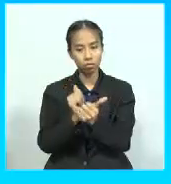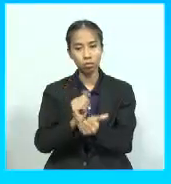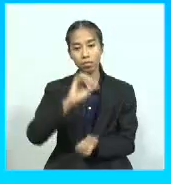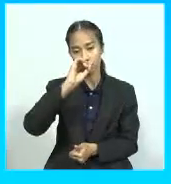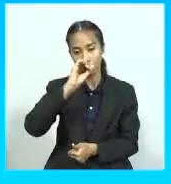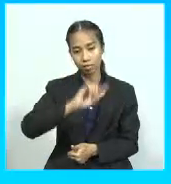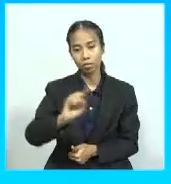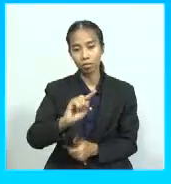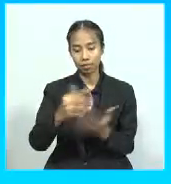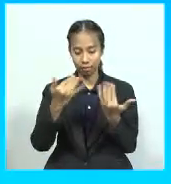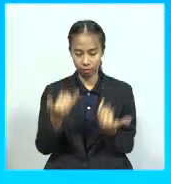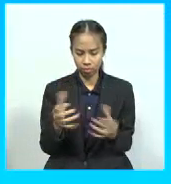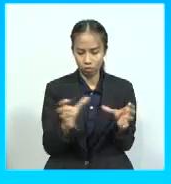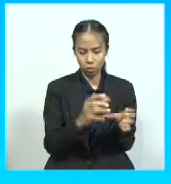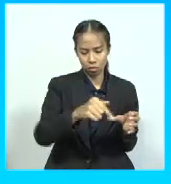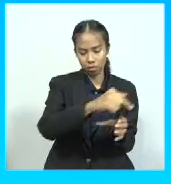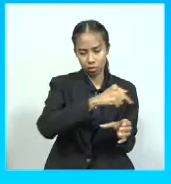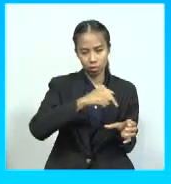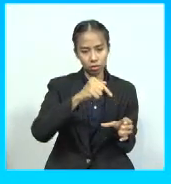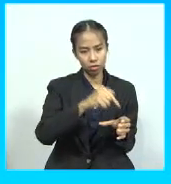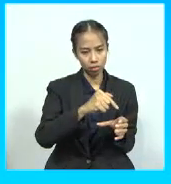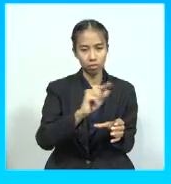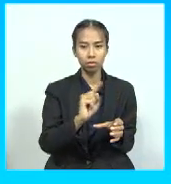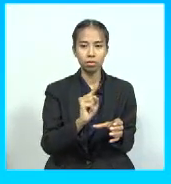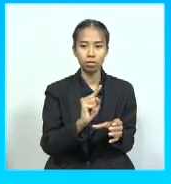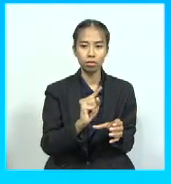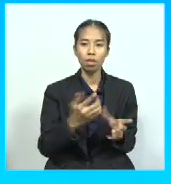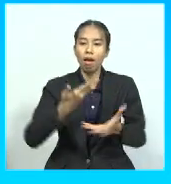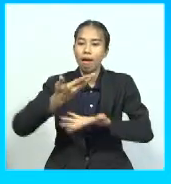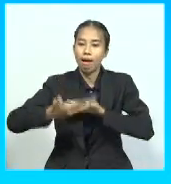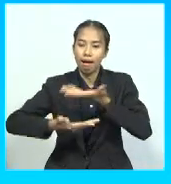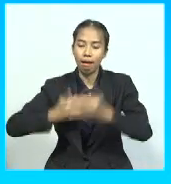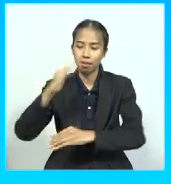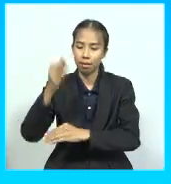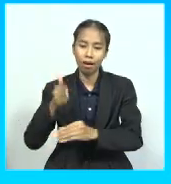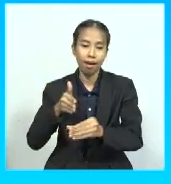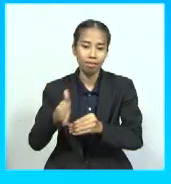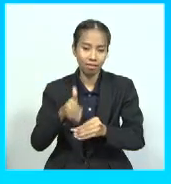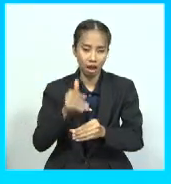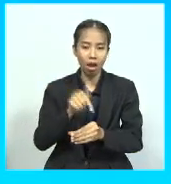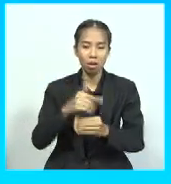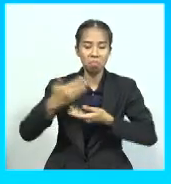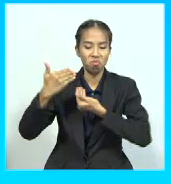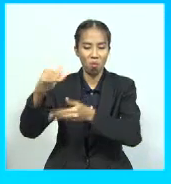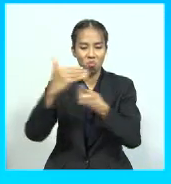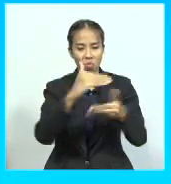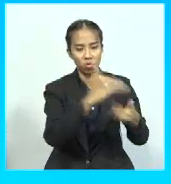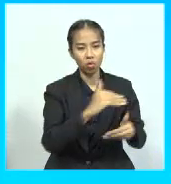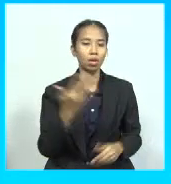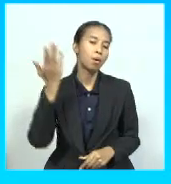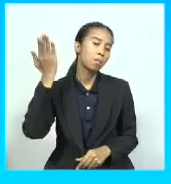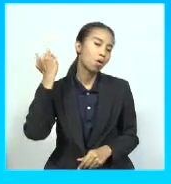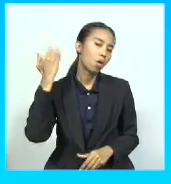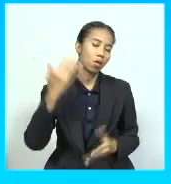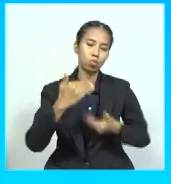แถลงนะคะว่าผู้ต้องหาแก๊งนี้มีส่วนเกี่ยวข้องกับการค้ากัญชาข้ามชาติค่ะก่อนหน้านี้เนี่ยเคยส่งน้ำมันกัญ